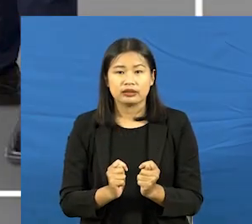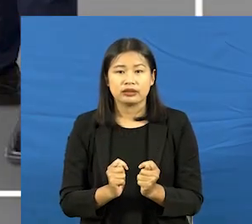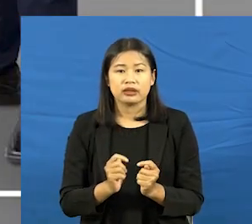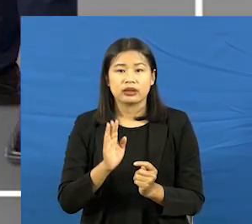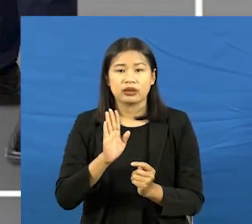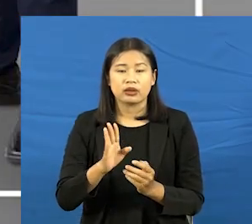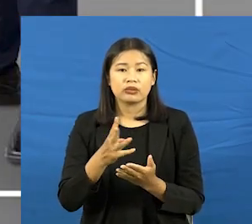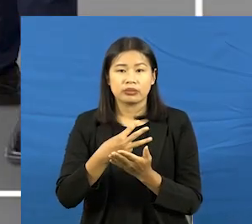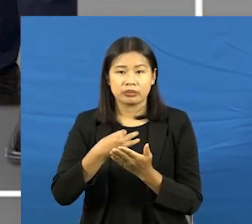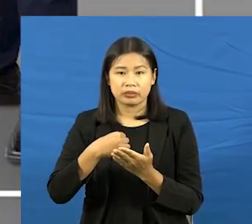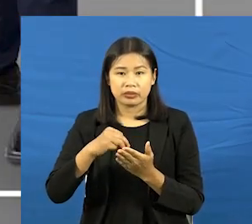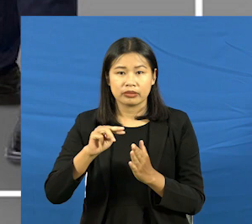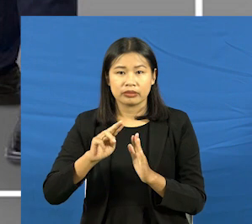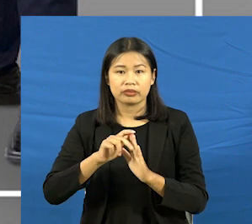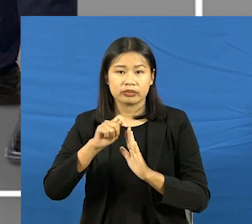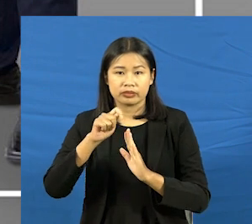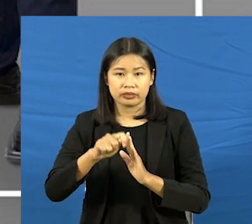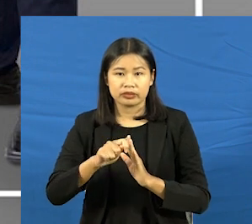ระเบียบการแต่งกายเนี่ย